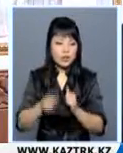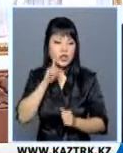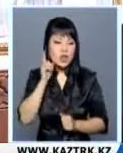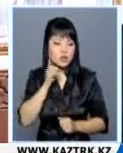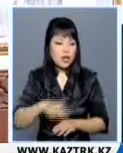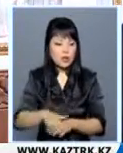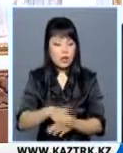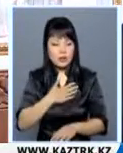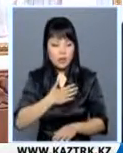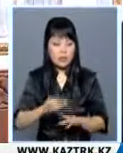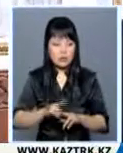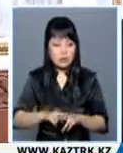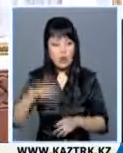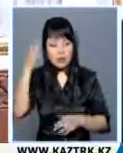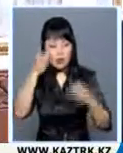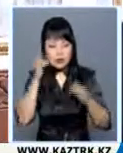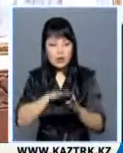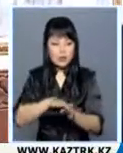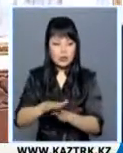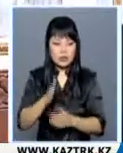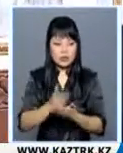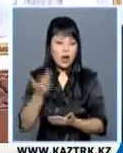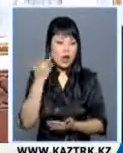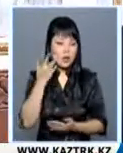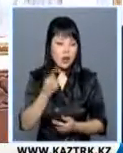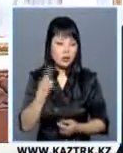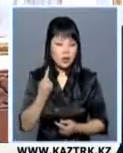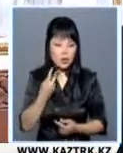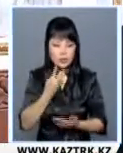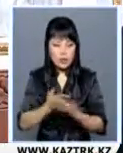жастармыз және де осы өзін асақтаған арманымызға жету үшін әрдайым бір болайық және бар болайық.